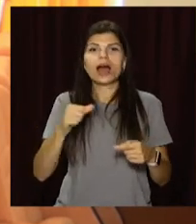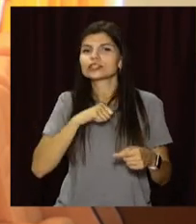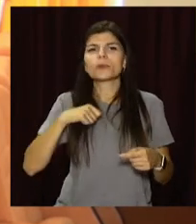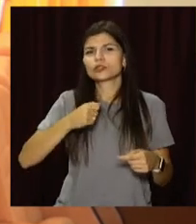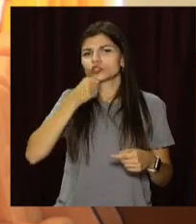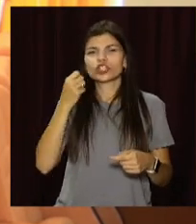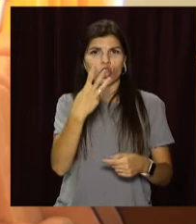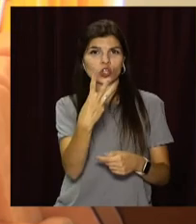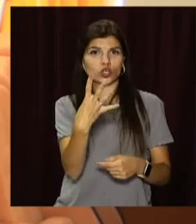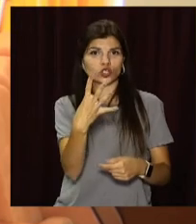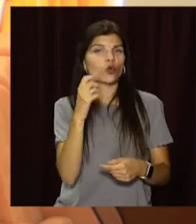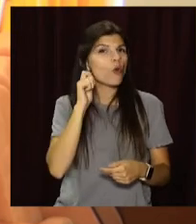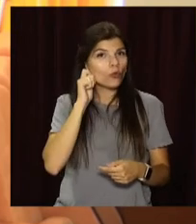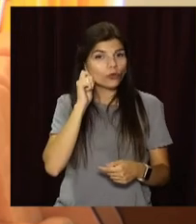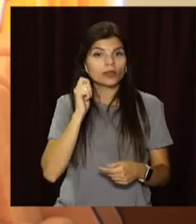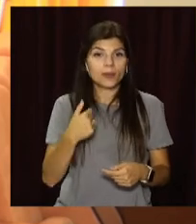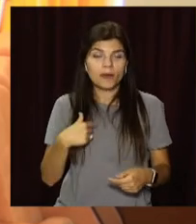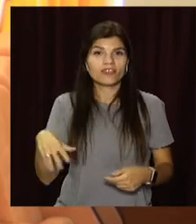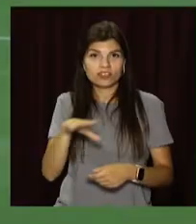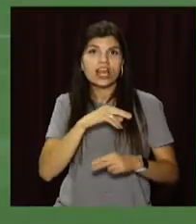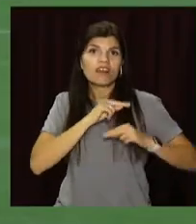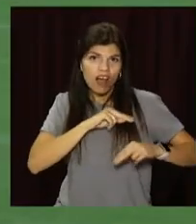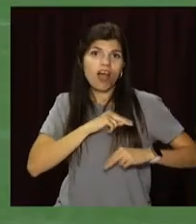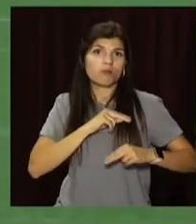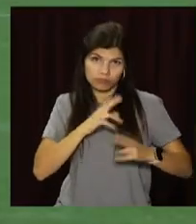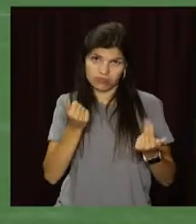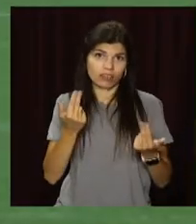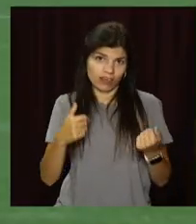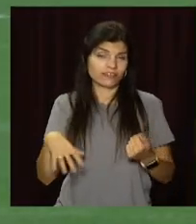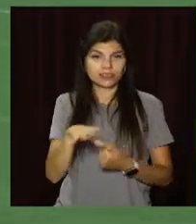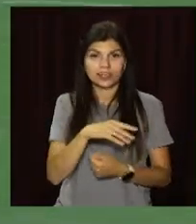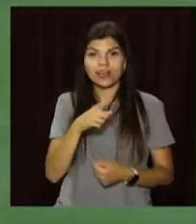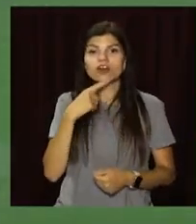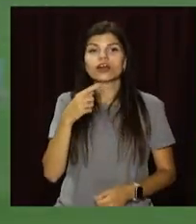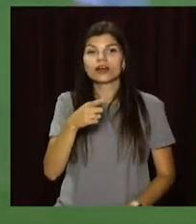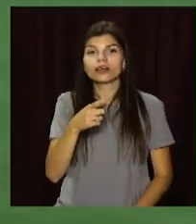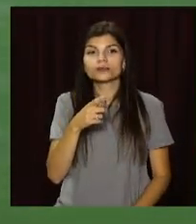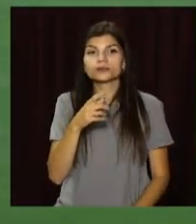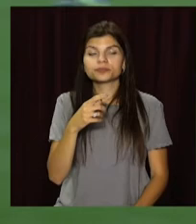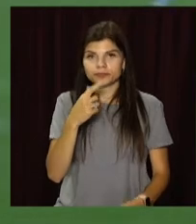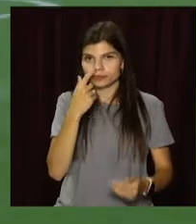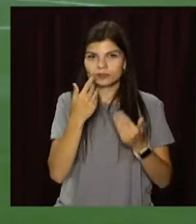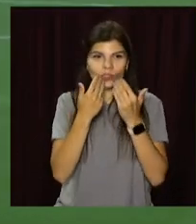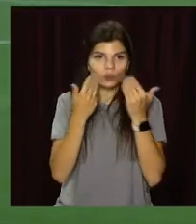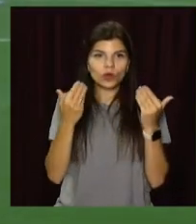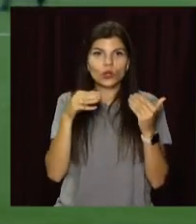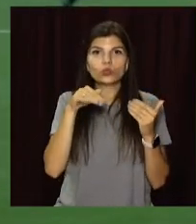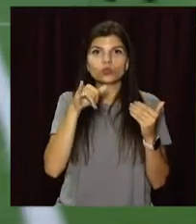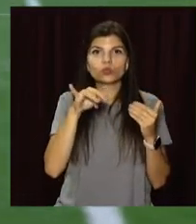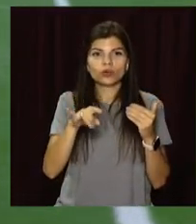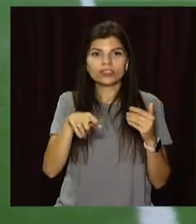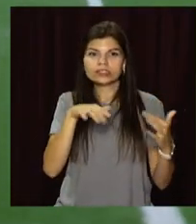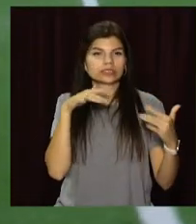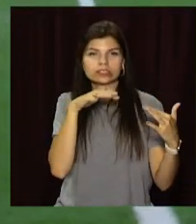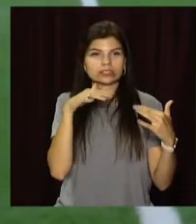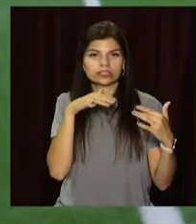найстарший – 34 роки. Ми всі робочі. Чемпіон турніру визначився тільки в останньому турі змагань. У принциповому